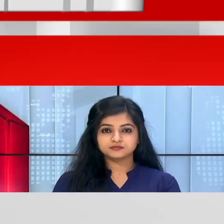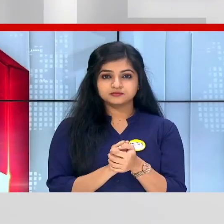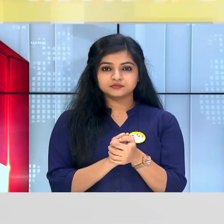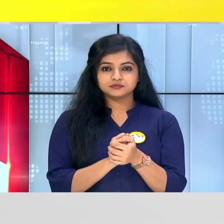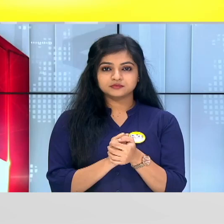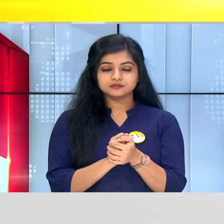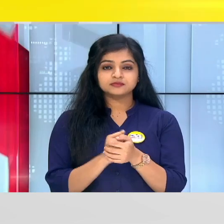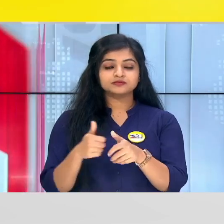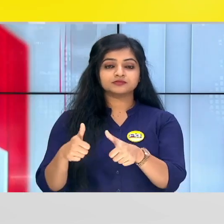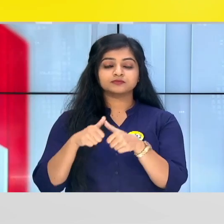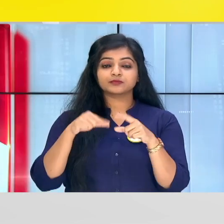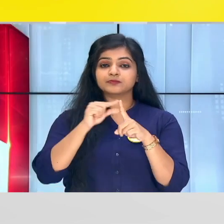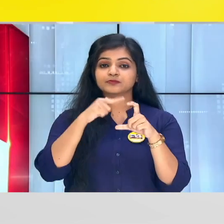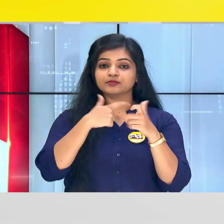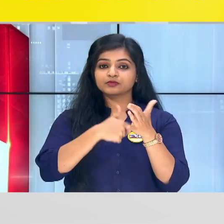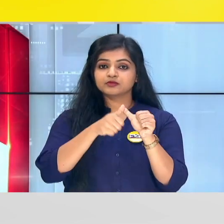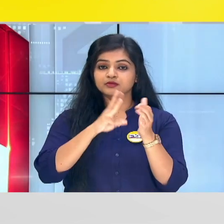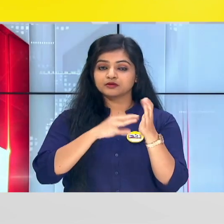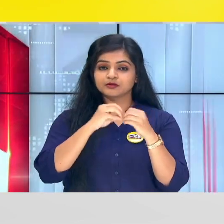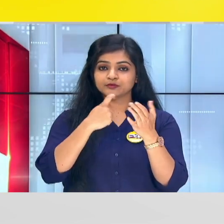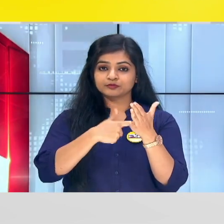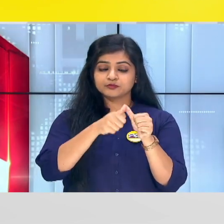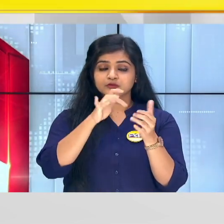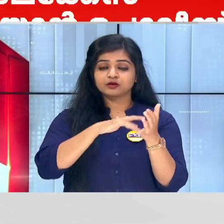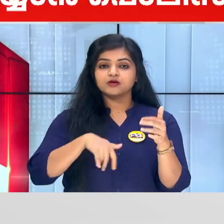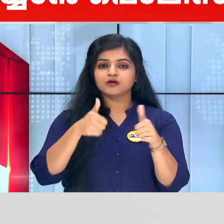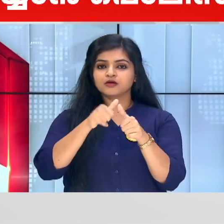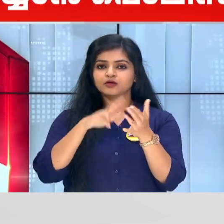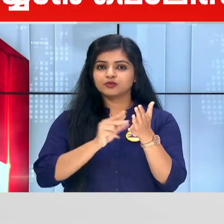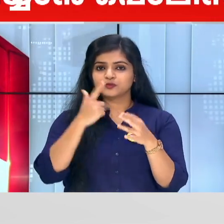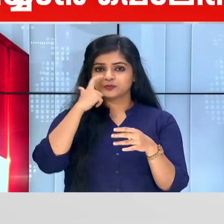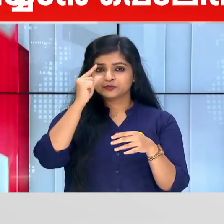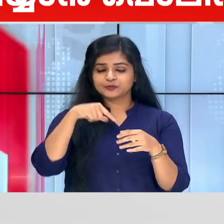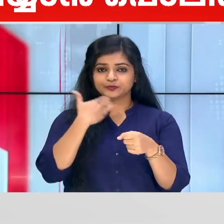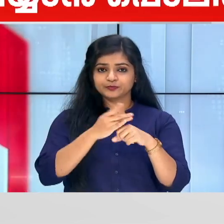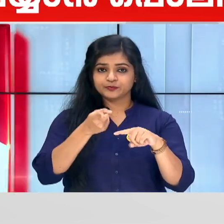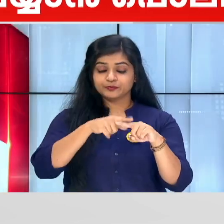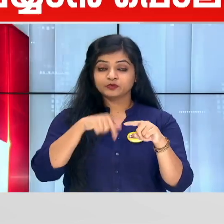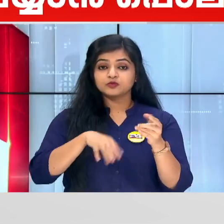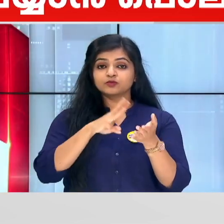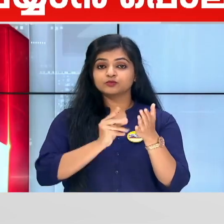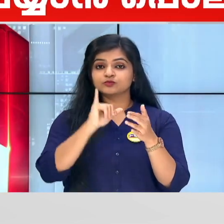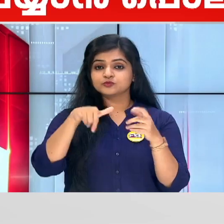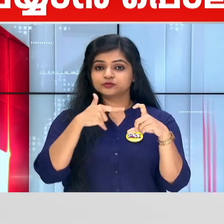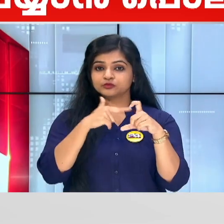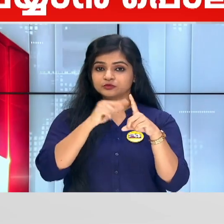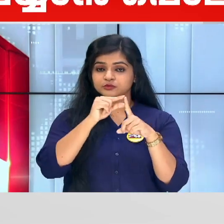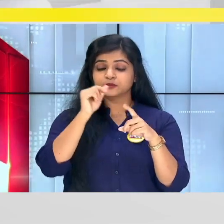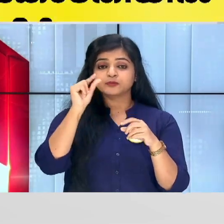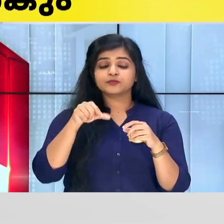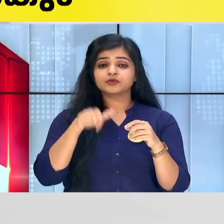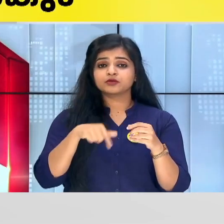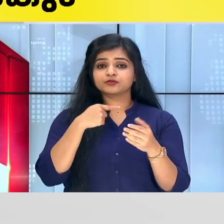ഉന്മേഷ, പേരാമ്പ്ര അനു കൊലക്കേസിലെ പ്രതിയായ മുജീബ് റഹ്മാന്റെ ജാമ്യം റദ്ദാക്കാനുള്ള നിർണായക നീക്കത്തിലേക്കാണ് പോലീസ് കടക്കുന്നത്.